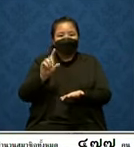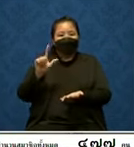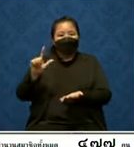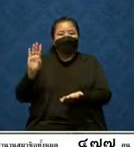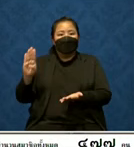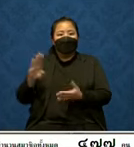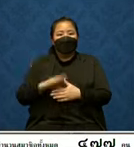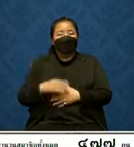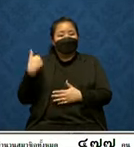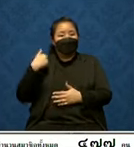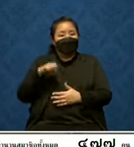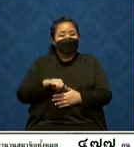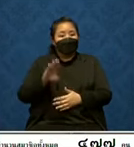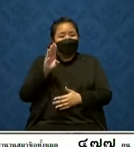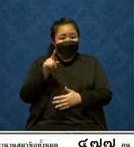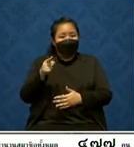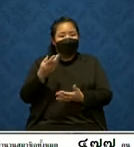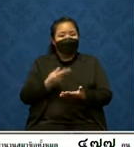ทอื่น